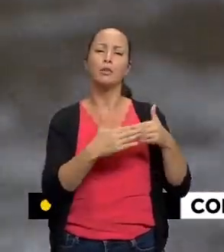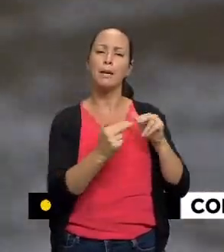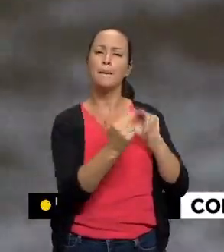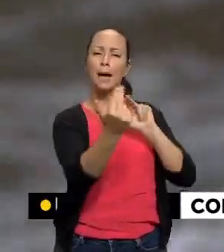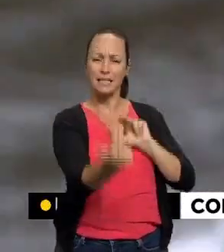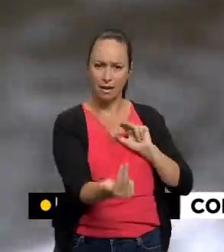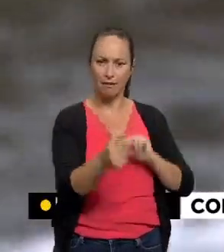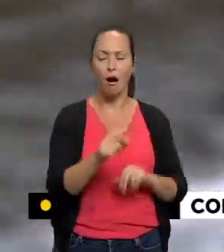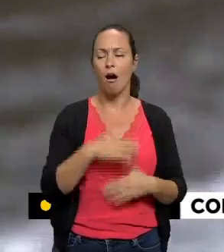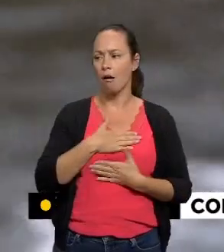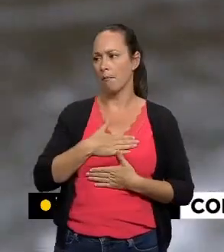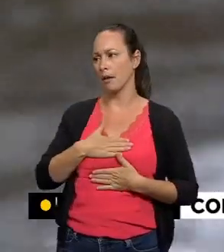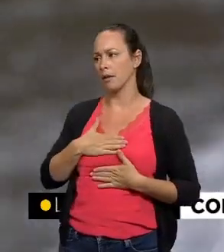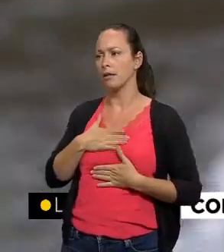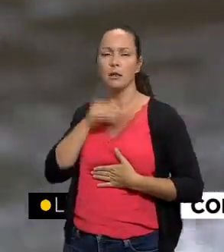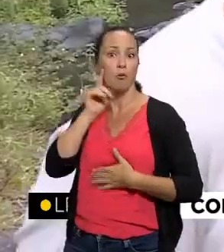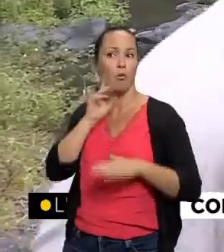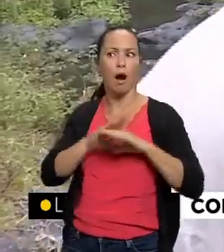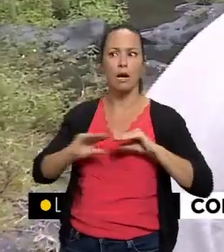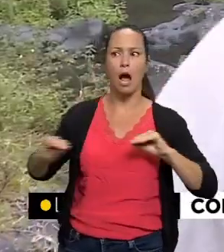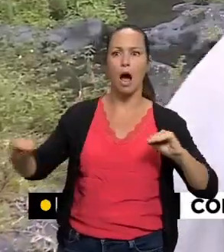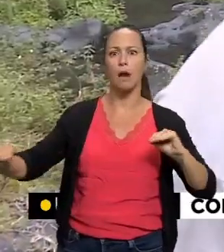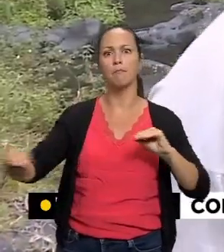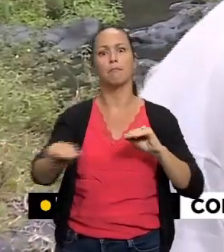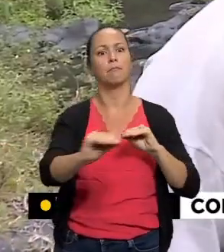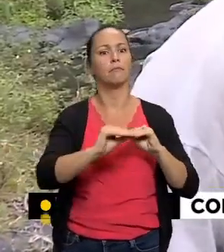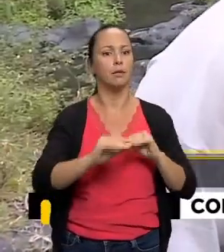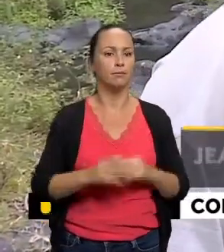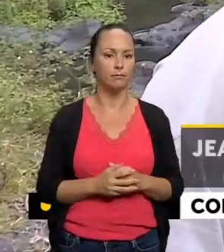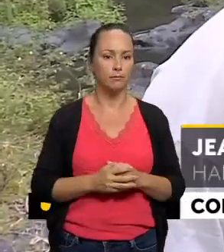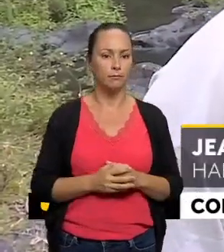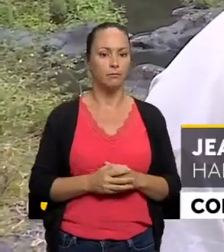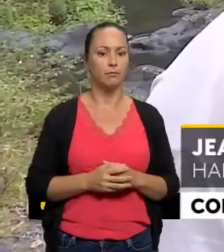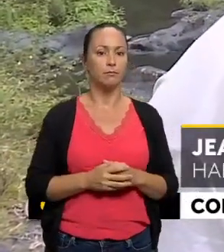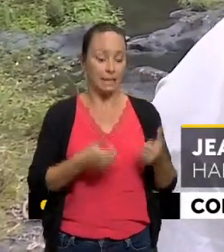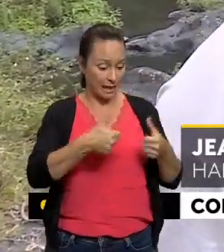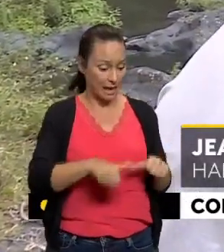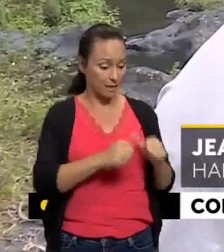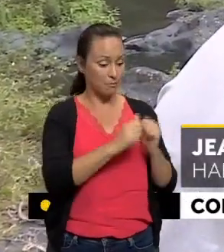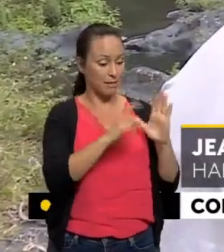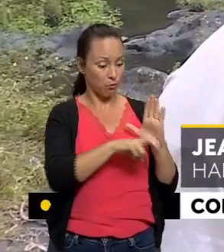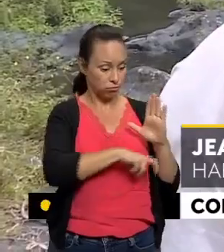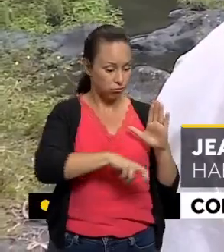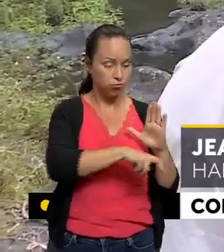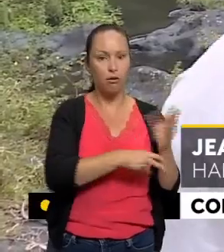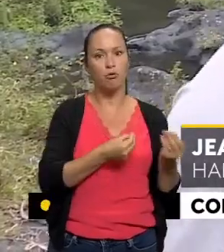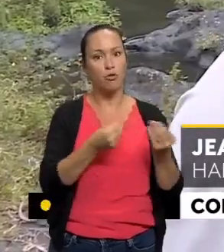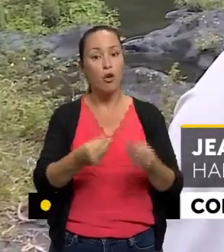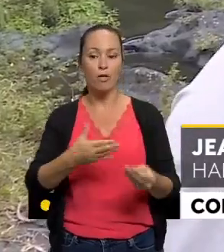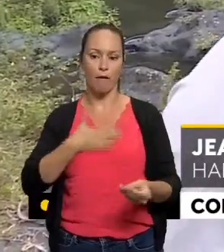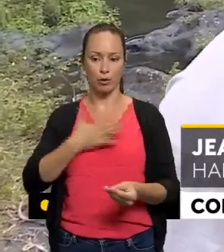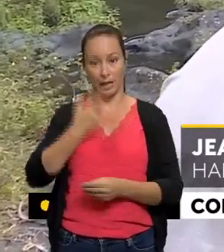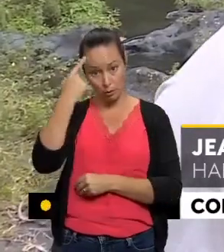aussi ces grands moments de calme. Le confinement a du bon sur l'environnement. Il n'y a pas de